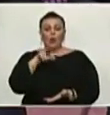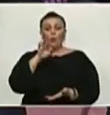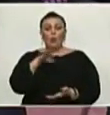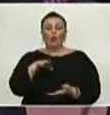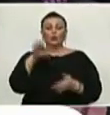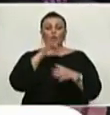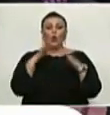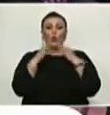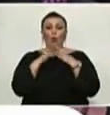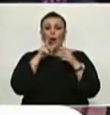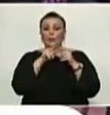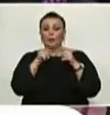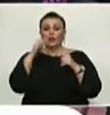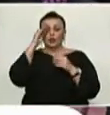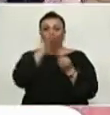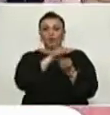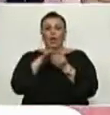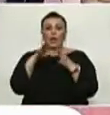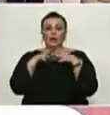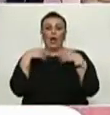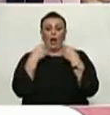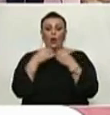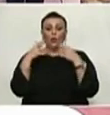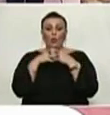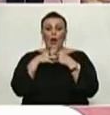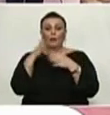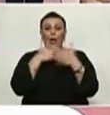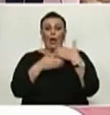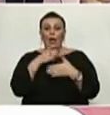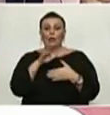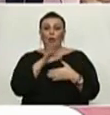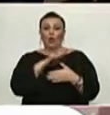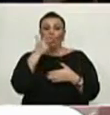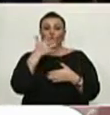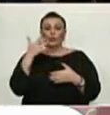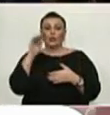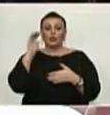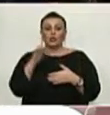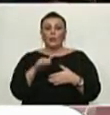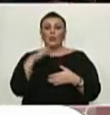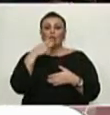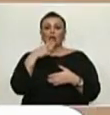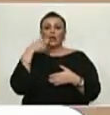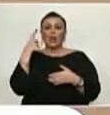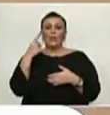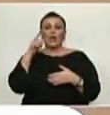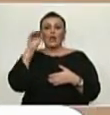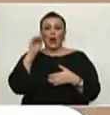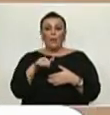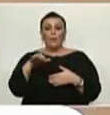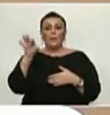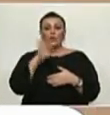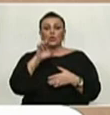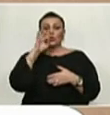Post-müharibə dövründə ümumilikdə şəhid ailəsi üzvü və müharibə əlili olan 35 min şəxsə 41 min xidmət göstərilib. Əmək və Əhalinin